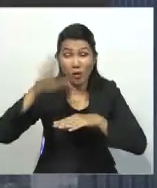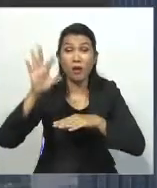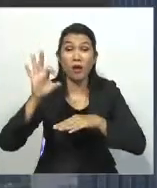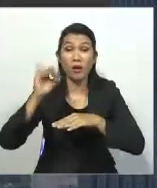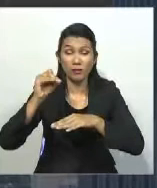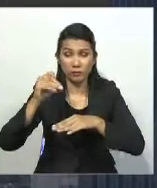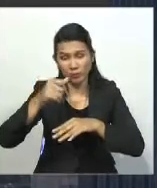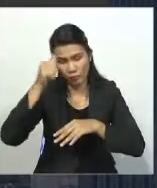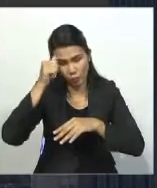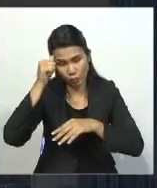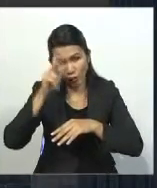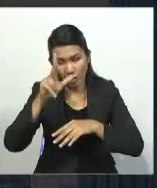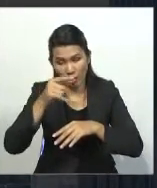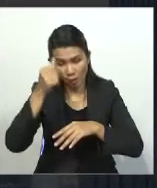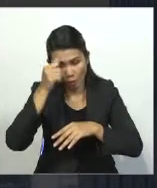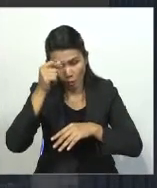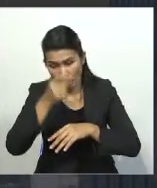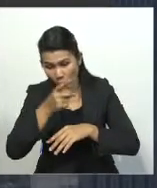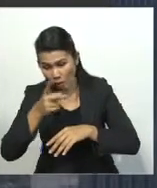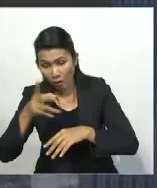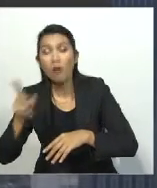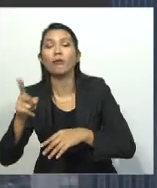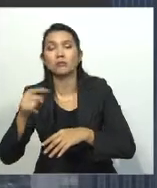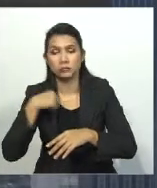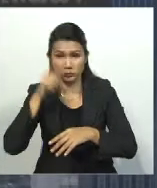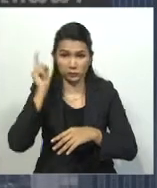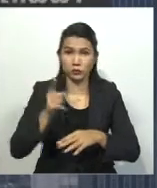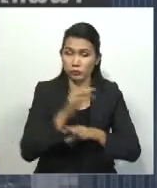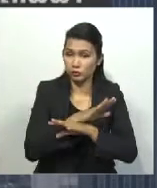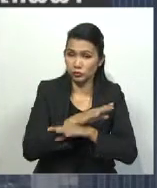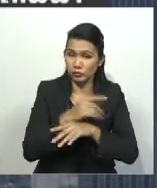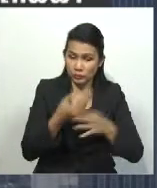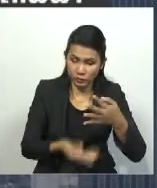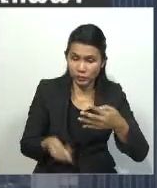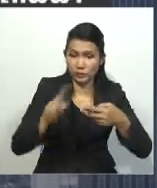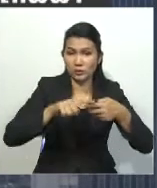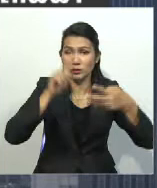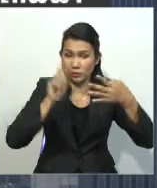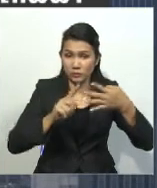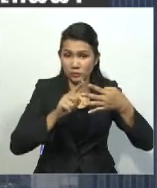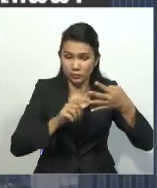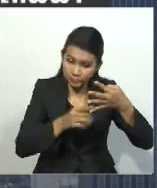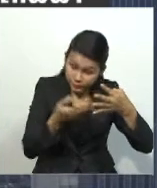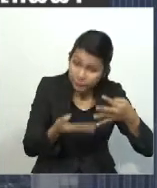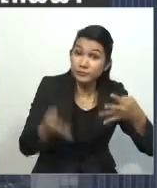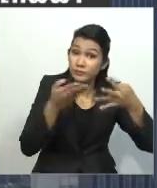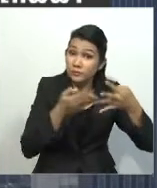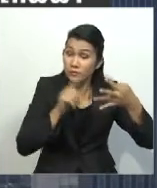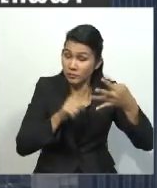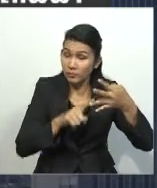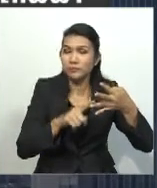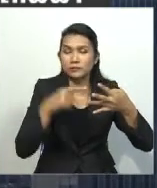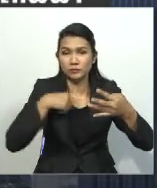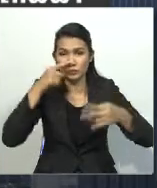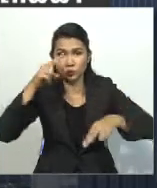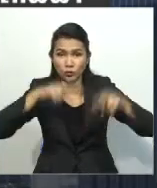บาศก์เมตรติดต่อกัน3วันครอบคลุมทั้งพื้นที่จะยกระดับเป็นระดับที่2นะครับก็คือการควบคุมและ